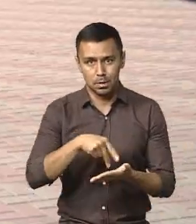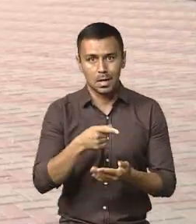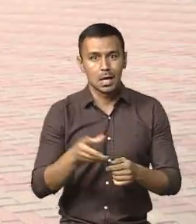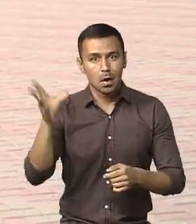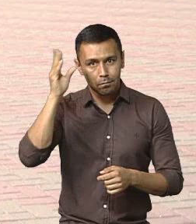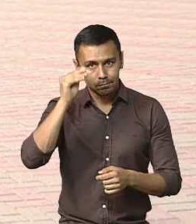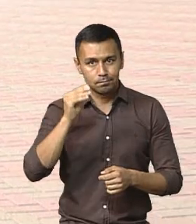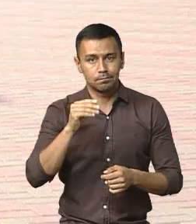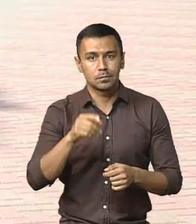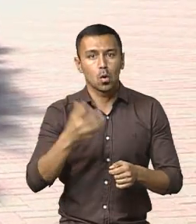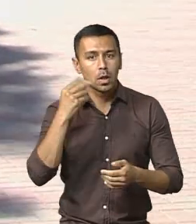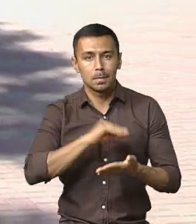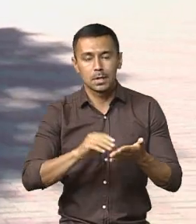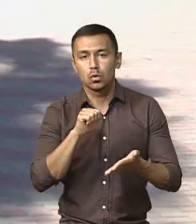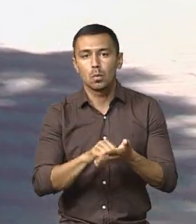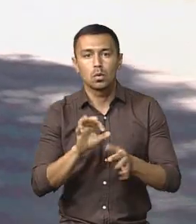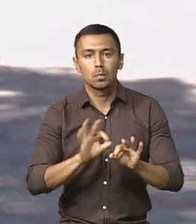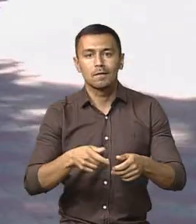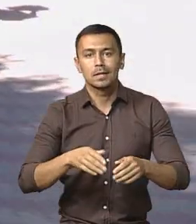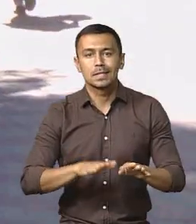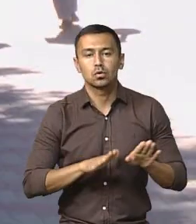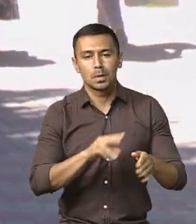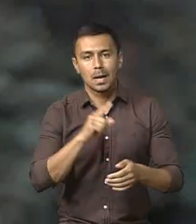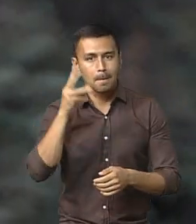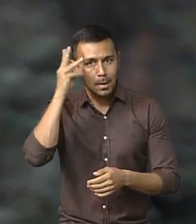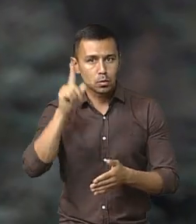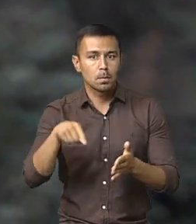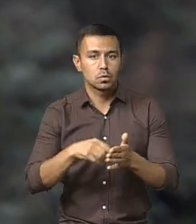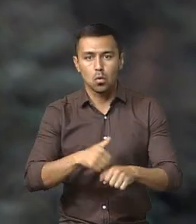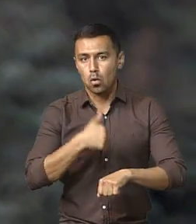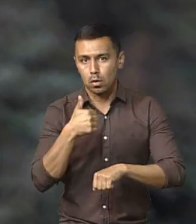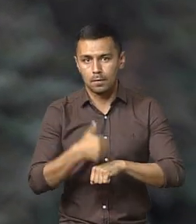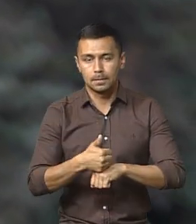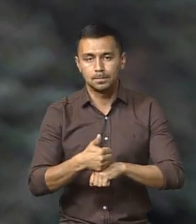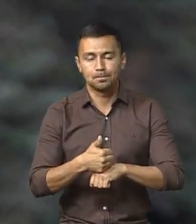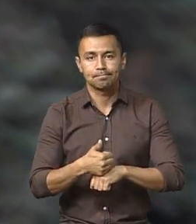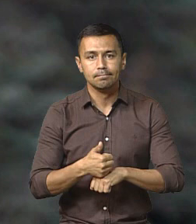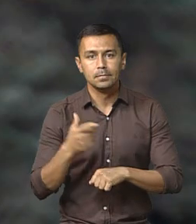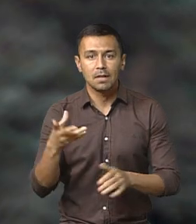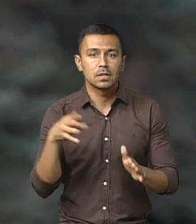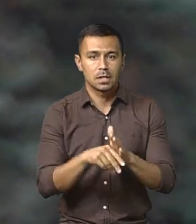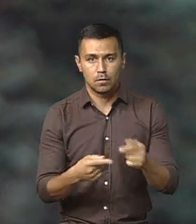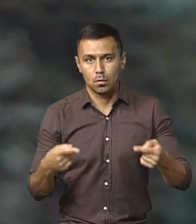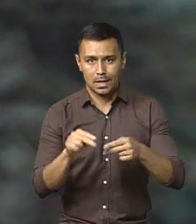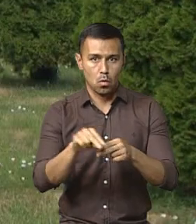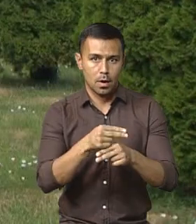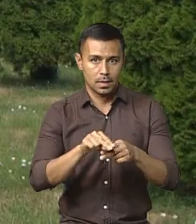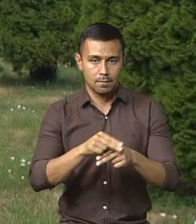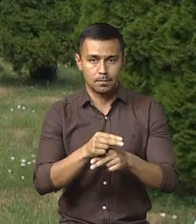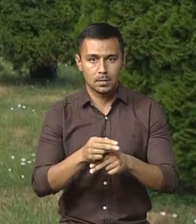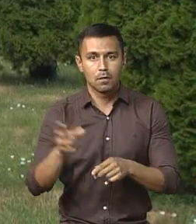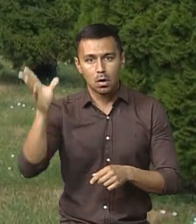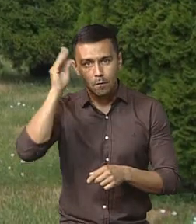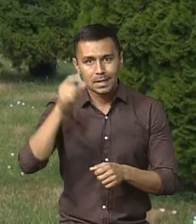врахували при написанні документу, розповів заступник Хмельницького міського голови Микола Ваврищук. І внесли відповідні корективи.